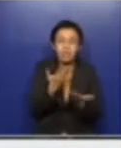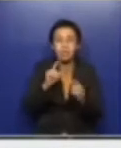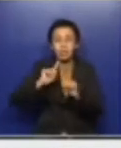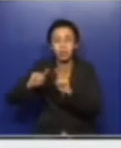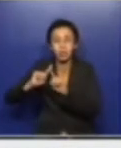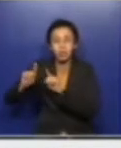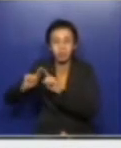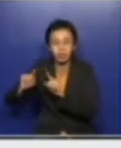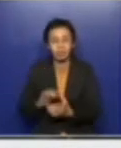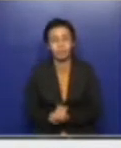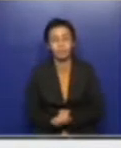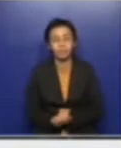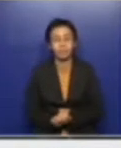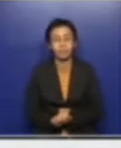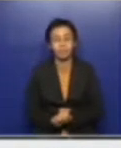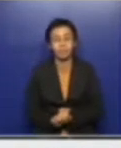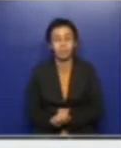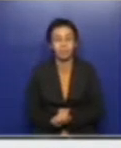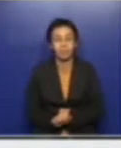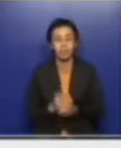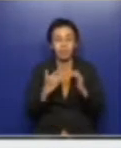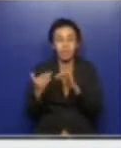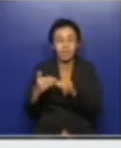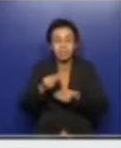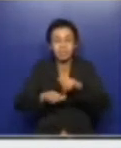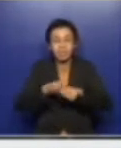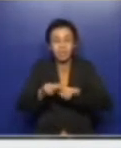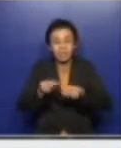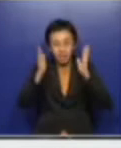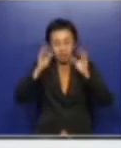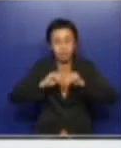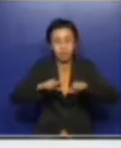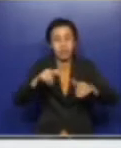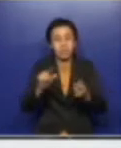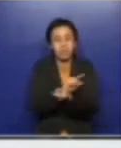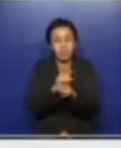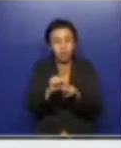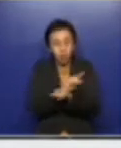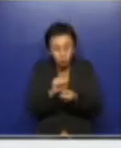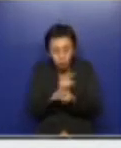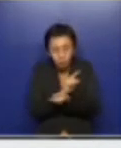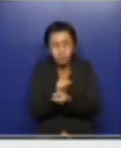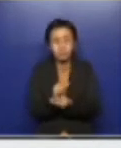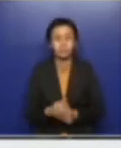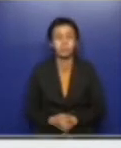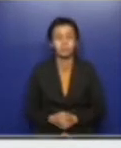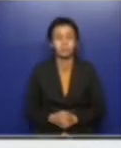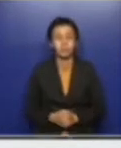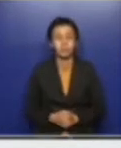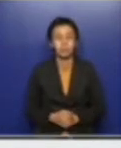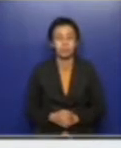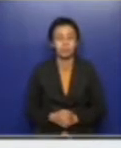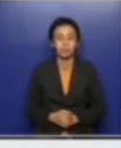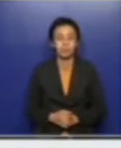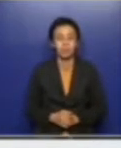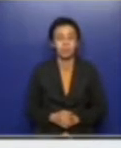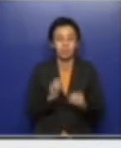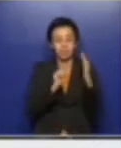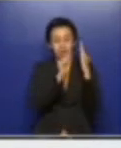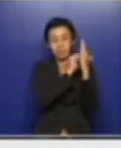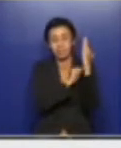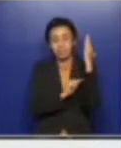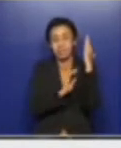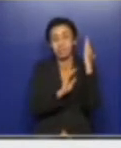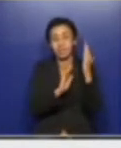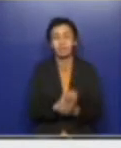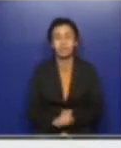บบนะครับก็คือเรื่องการสื่อสารการตลาดเพื่อสังคมนะครับเรื่องแมสมาร์เก็ตติ้งนะครับนี้เรื่องเชิงพื้นที่เนี่ยนะครับผมอย